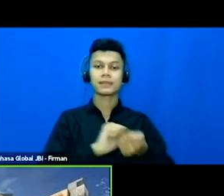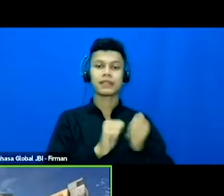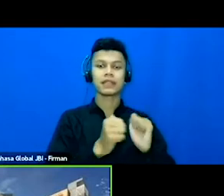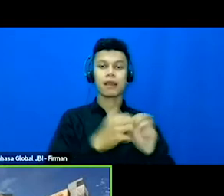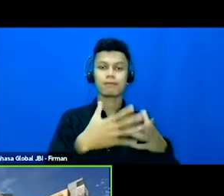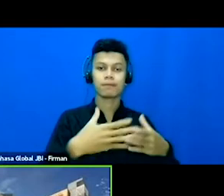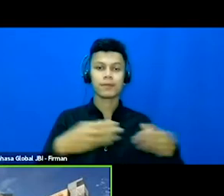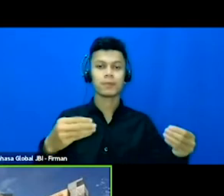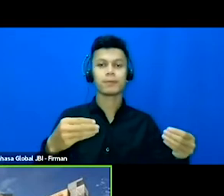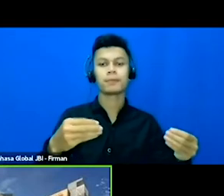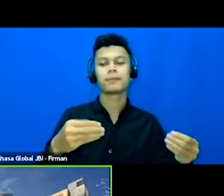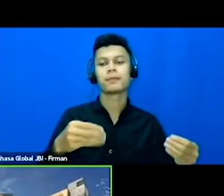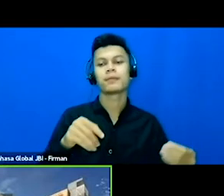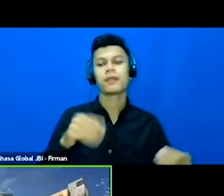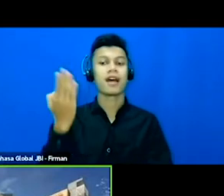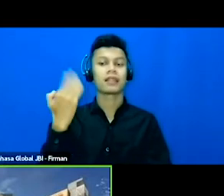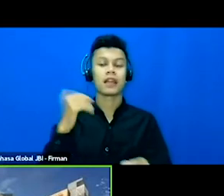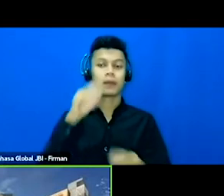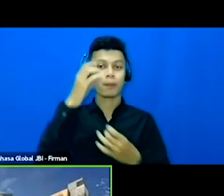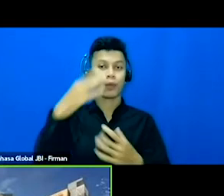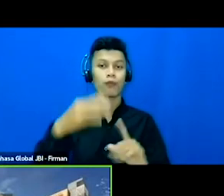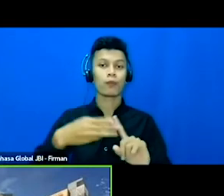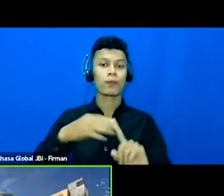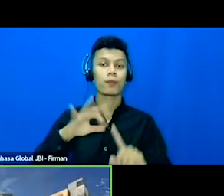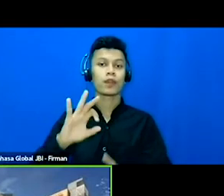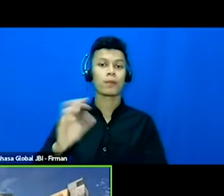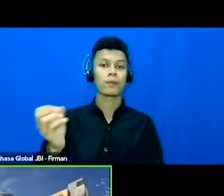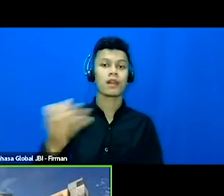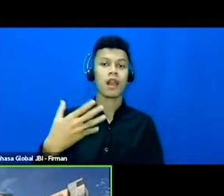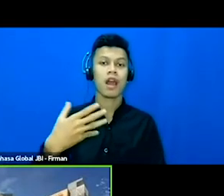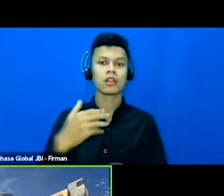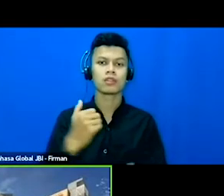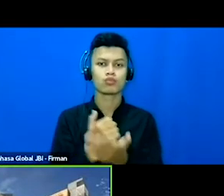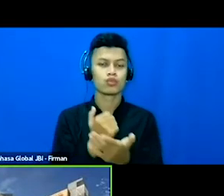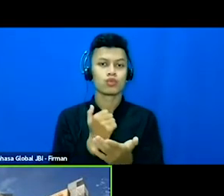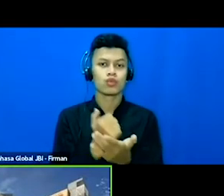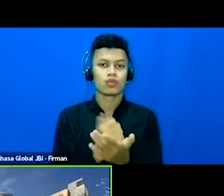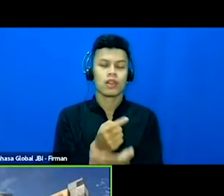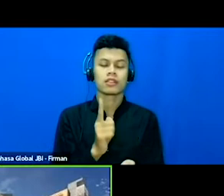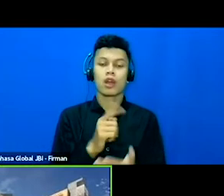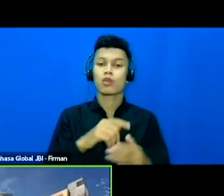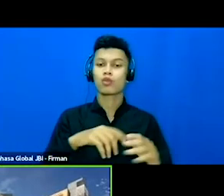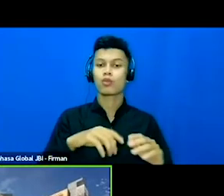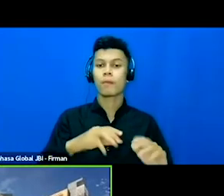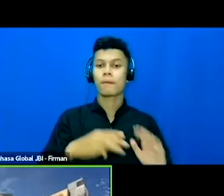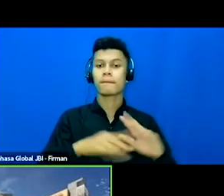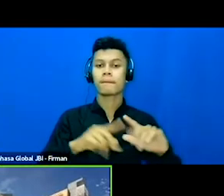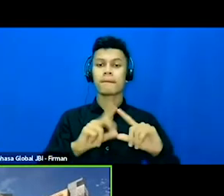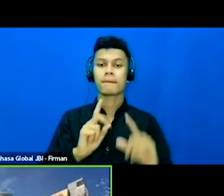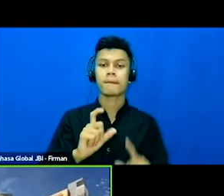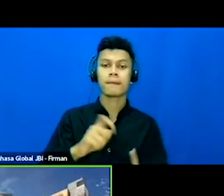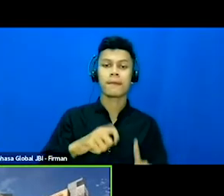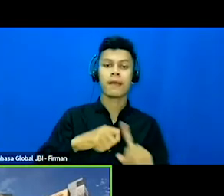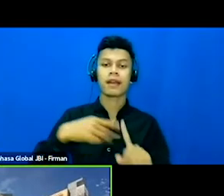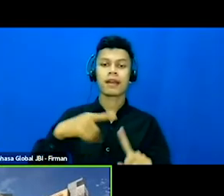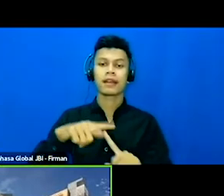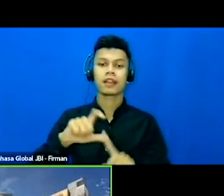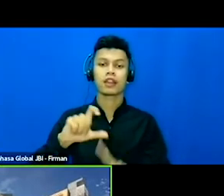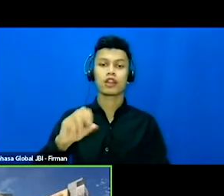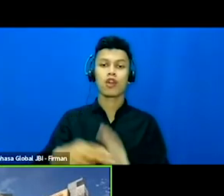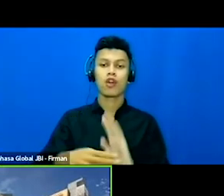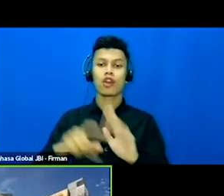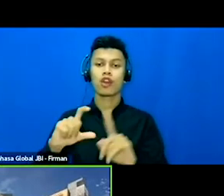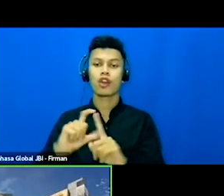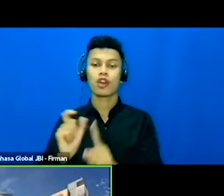karena itu tadi Probio menyampaikan bahwa sebetulnya di dalam suatu market kondak itu bisa dilakukan